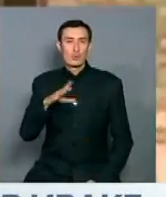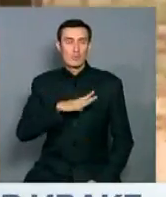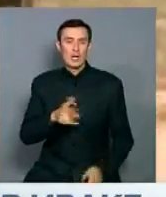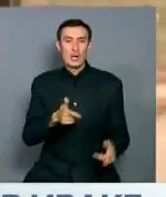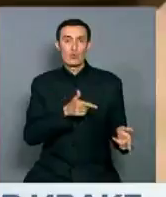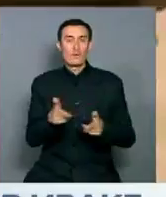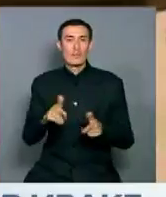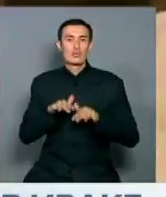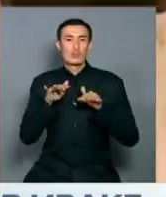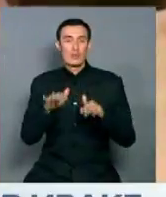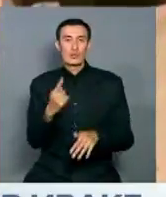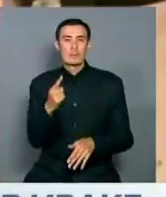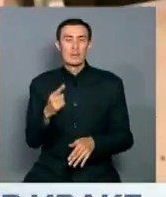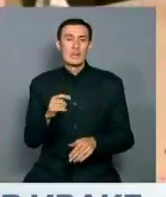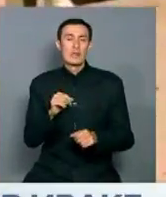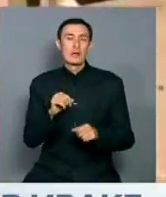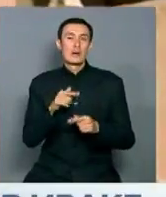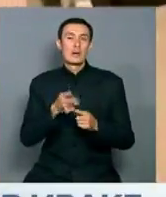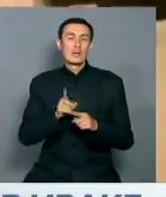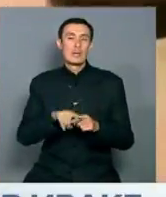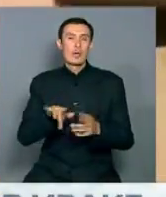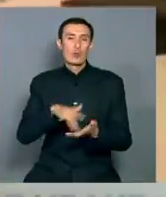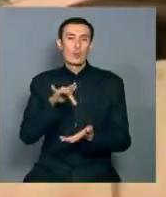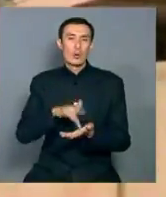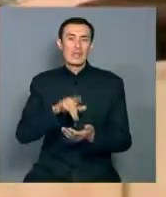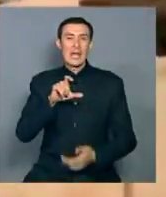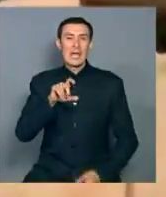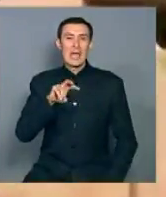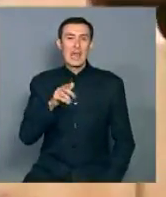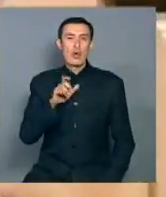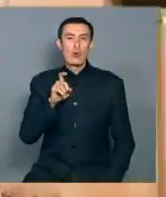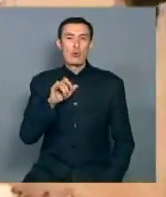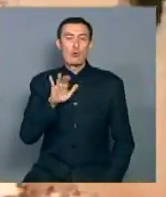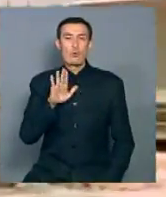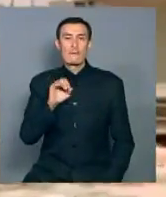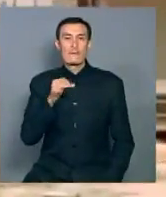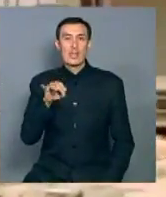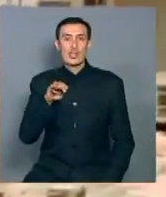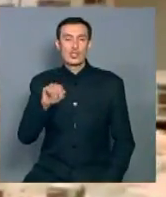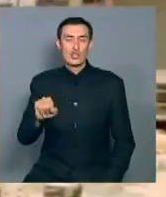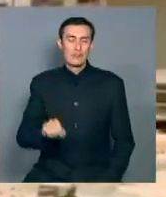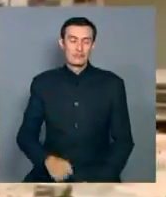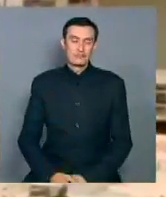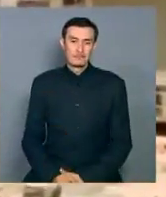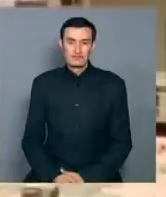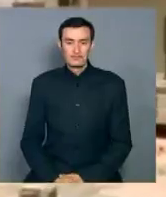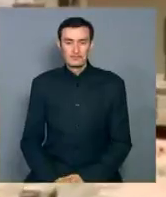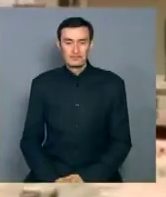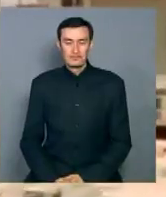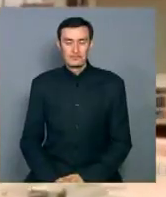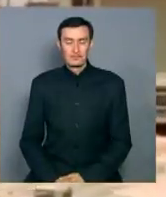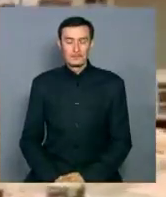готовит наступление на еще один бастион радикалов в Ираке – город Эль-Ховейджа в провинции Киркук.